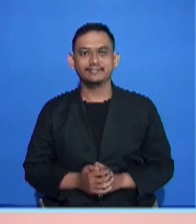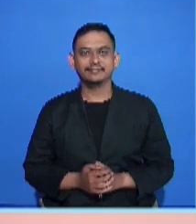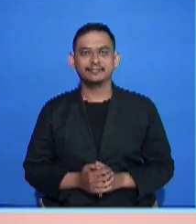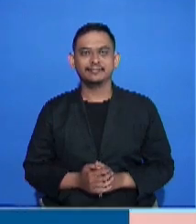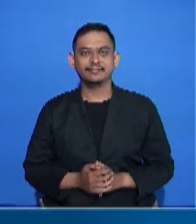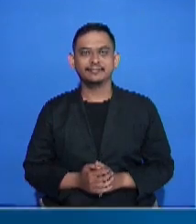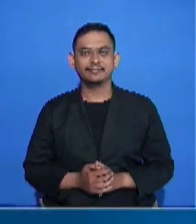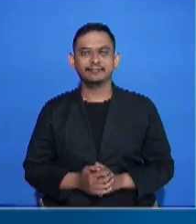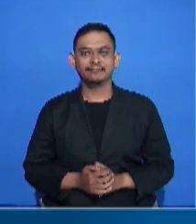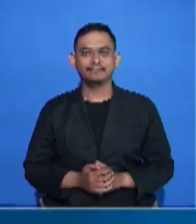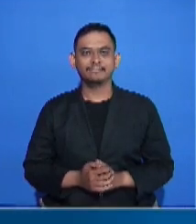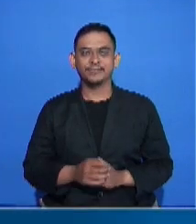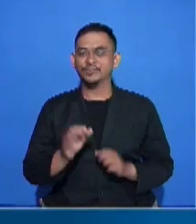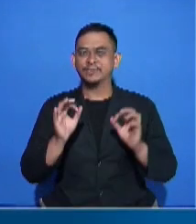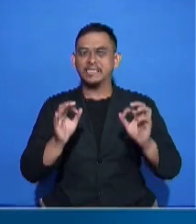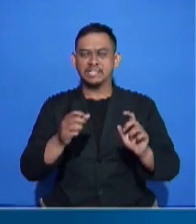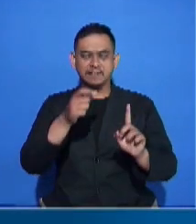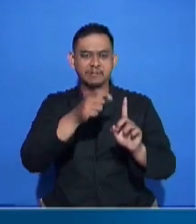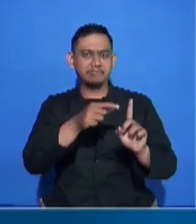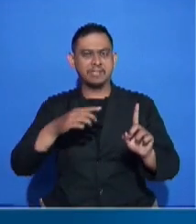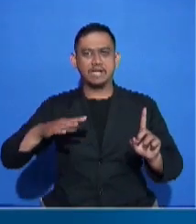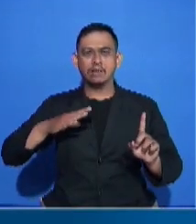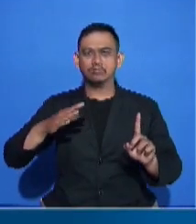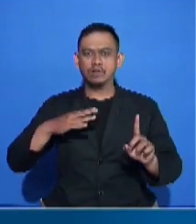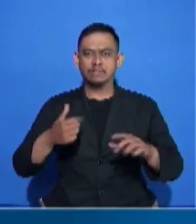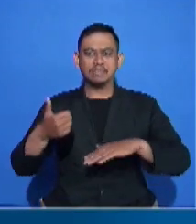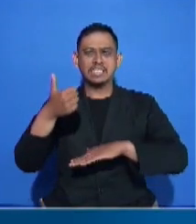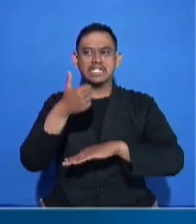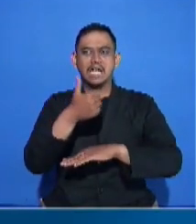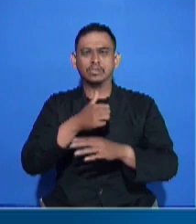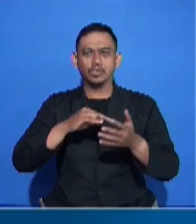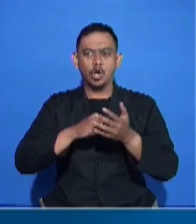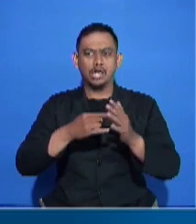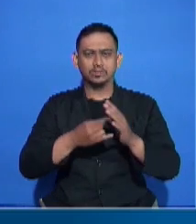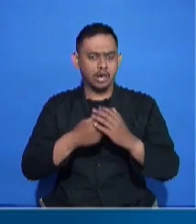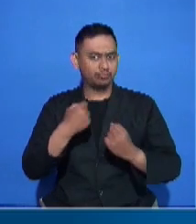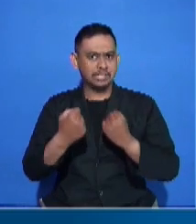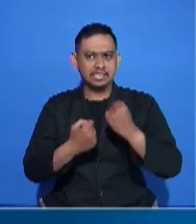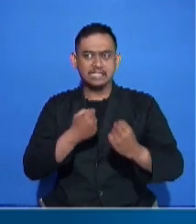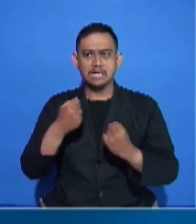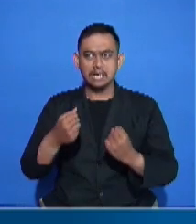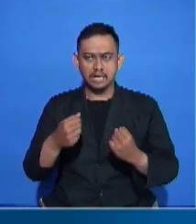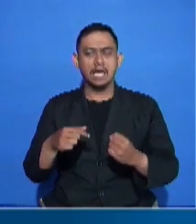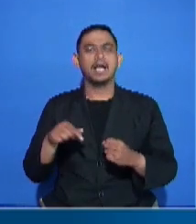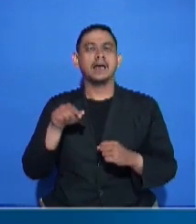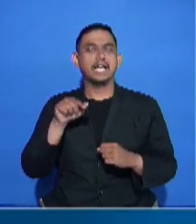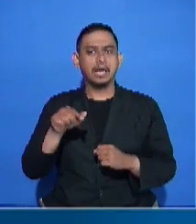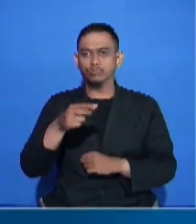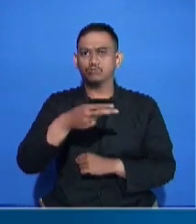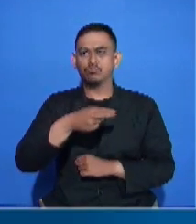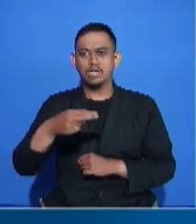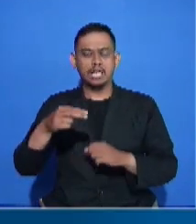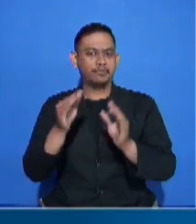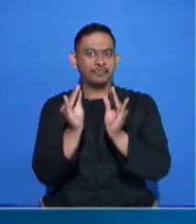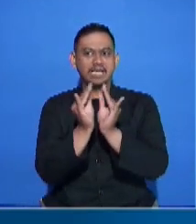ada rasa orang dosen sekaligus wakil Dekan Fakultas teknologi industri Universitas Islam Indonesia Yogyakarta dikabarkan hilang